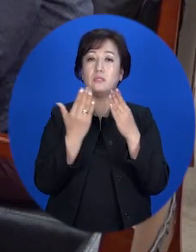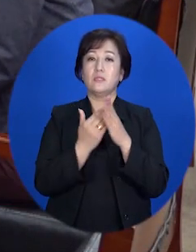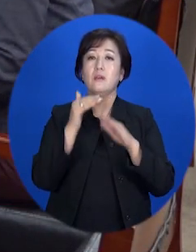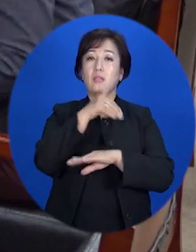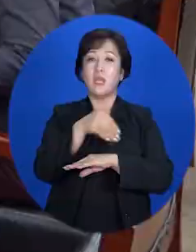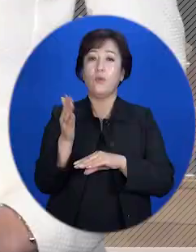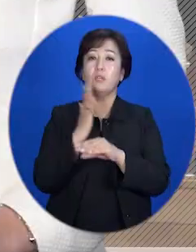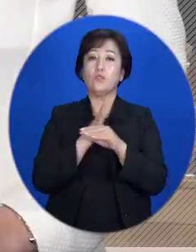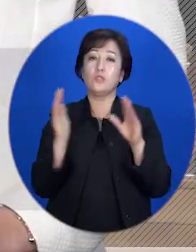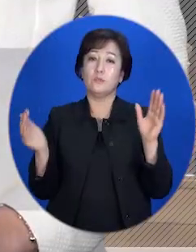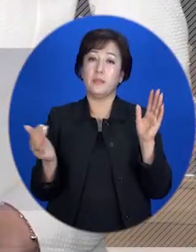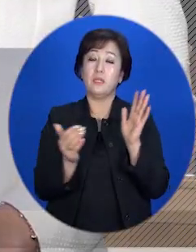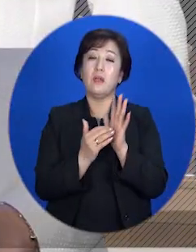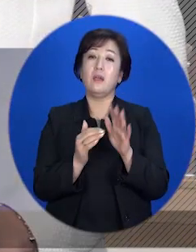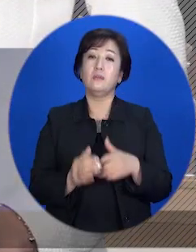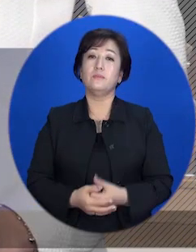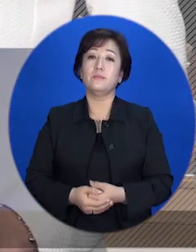계획입니다.